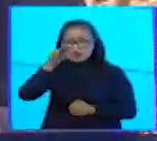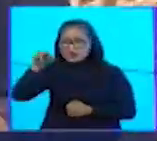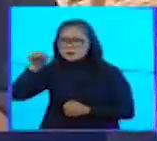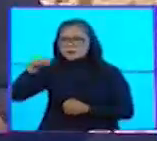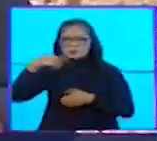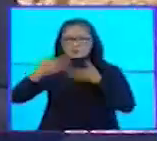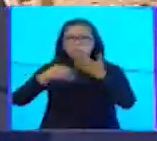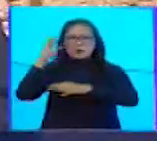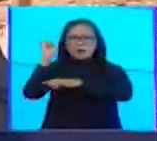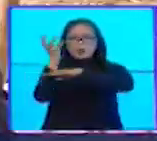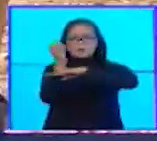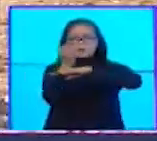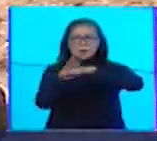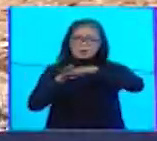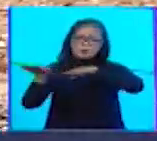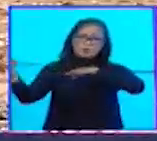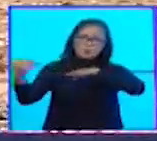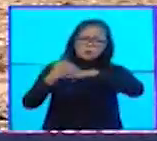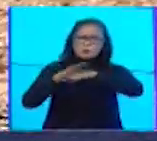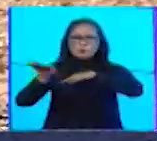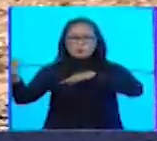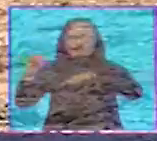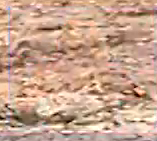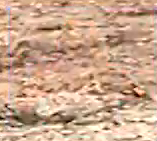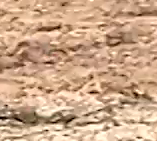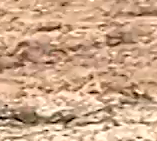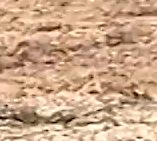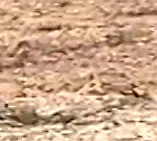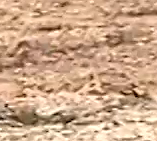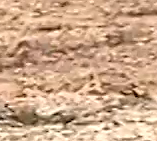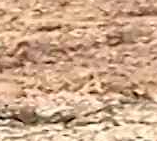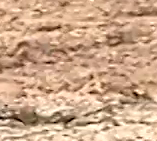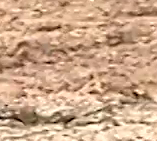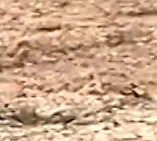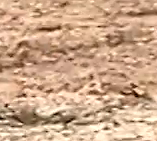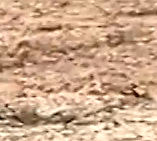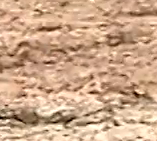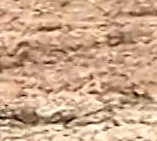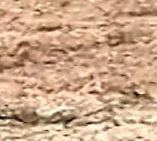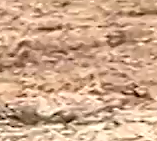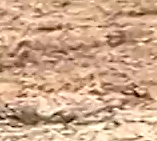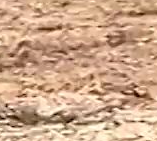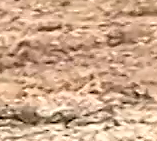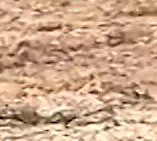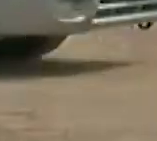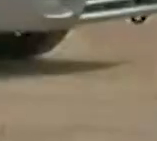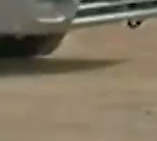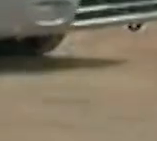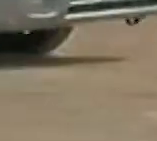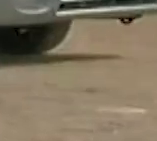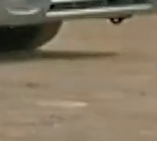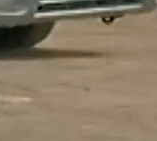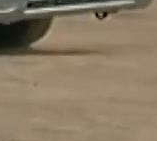masuk. Tadi dari pagi hingga siang hari ini sudah ada 7, total berarti ada 10 ambulans yang datang menuju ke TPU Rorotan.